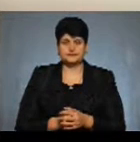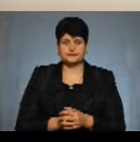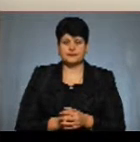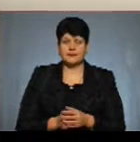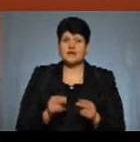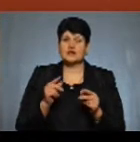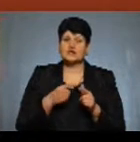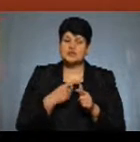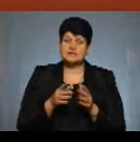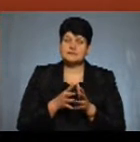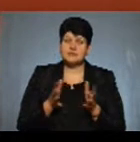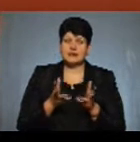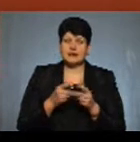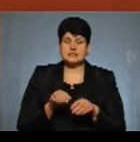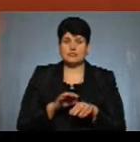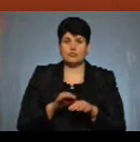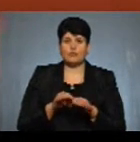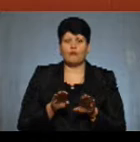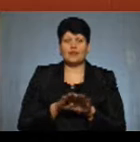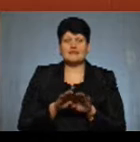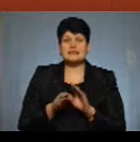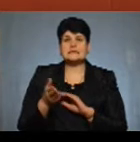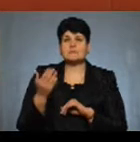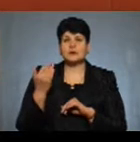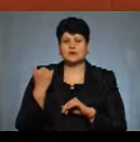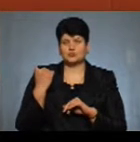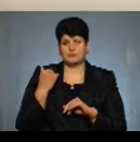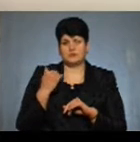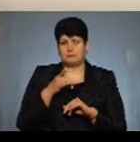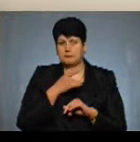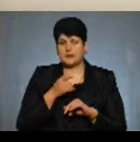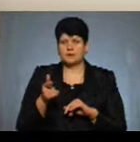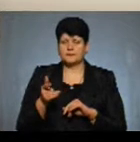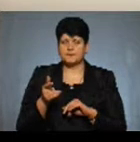Чи зростає кількість захворювань в порівнянні з минулими епідемсезонами?